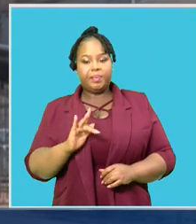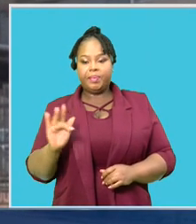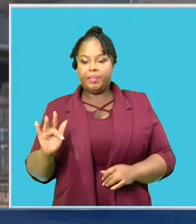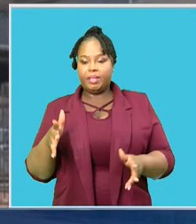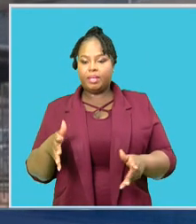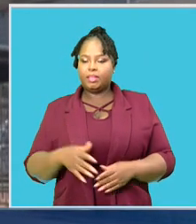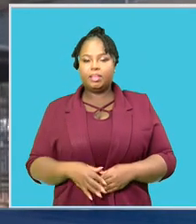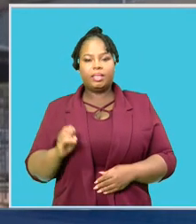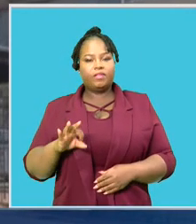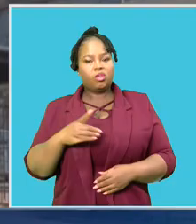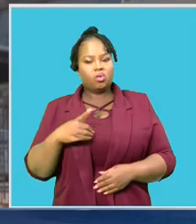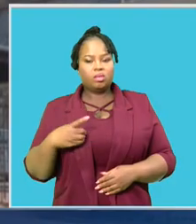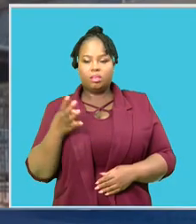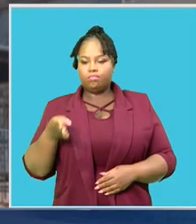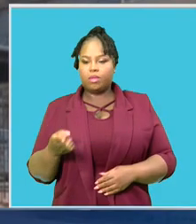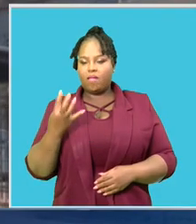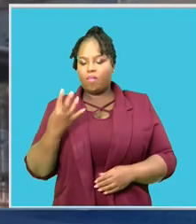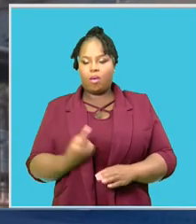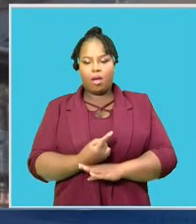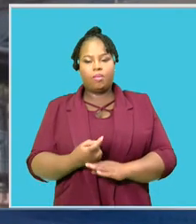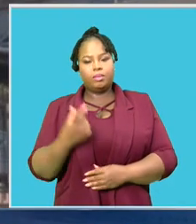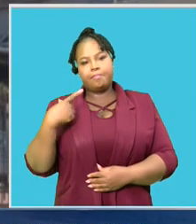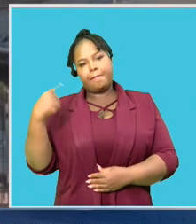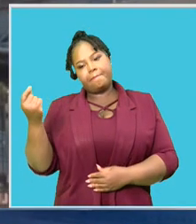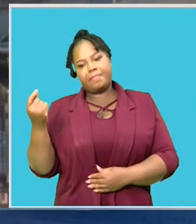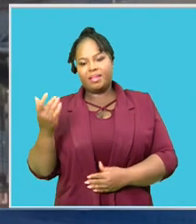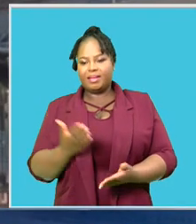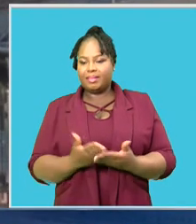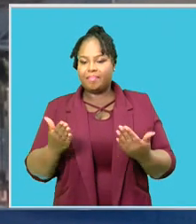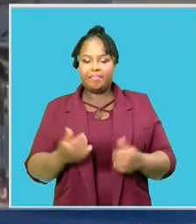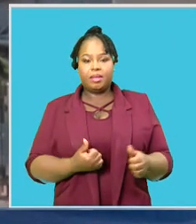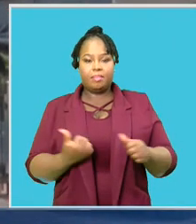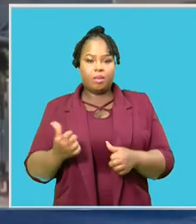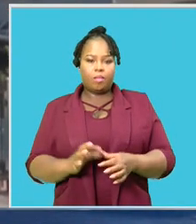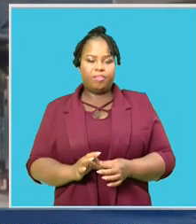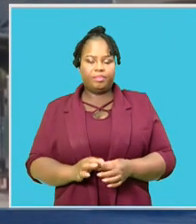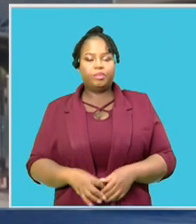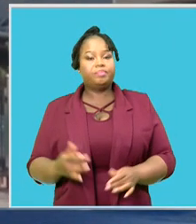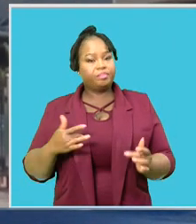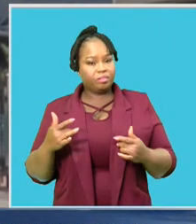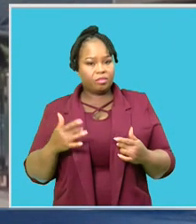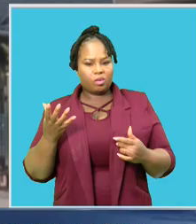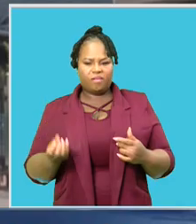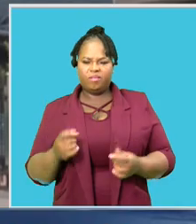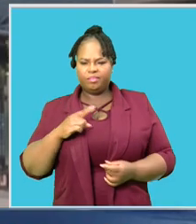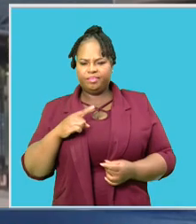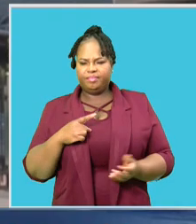kube kune-doctor for 4 hours, then iyahamba, then ama-patients aturnwe back. So we've got a concern ukuthi, you